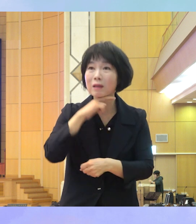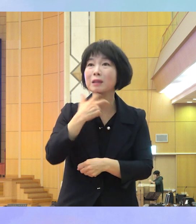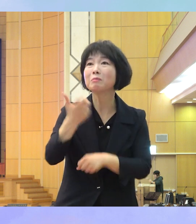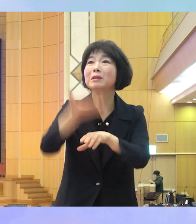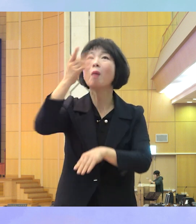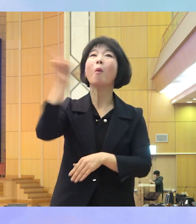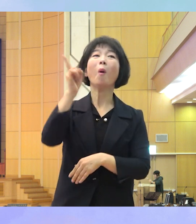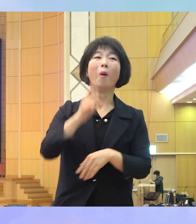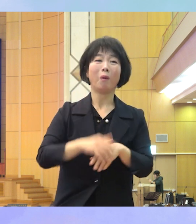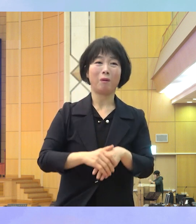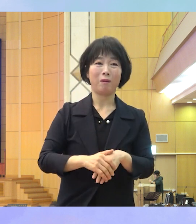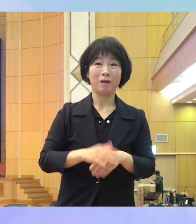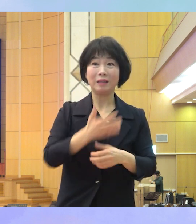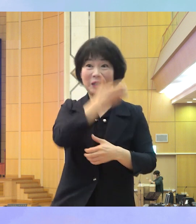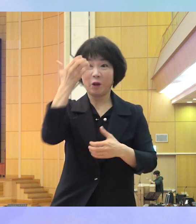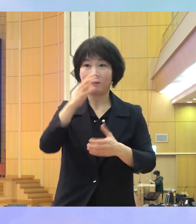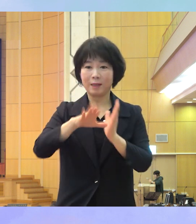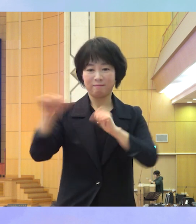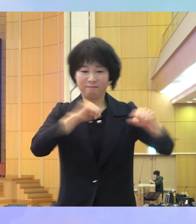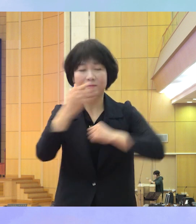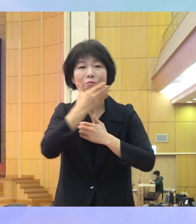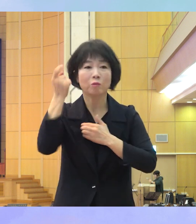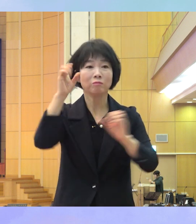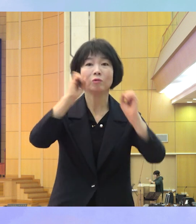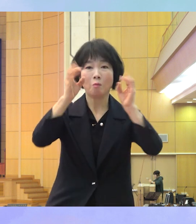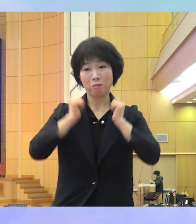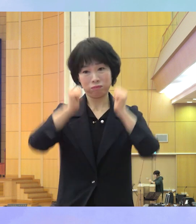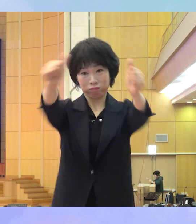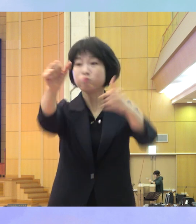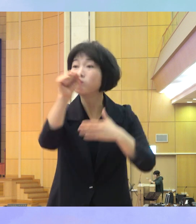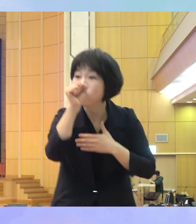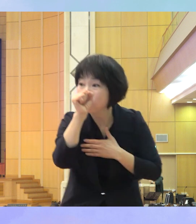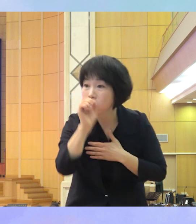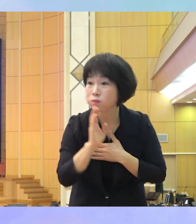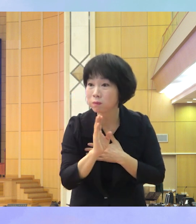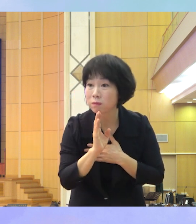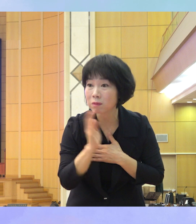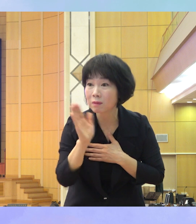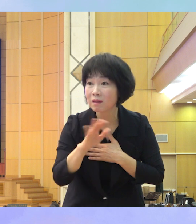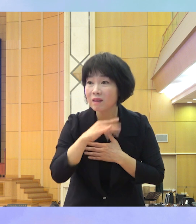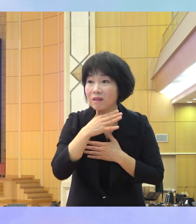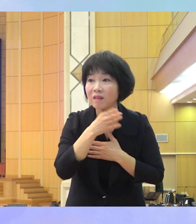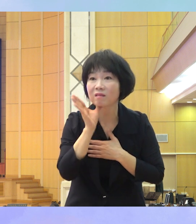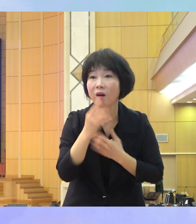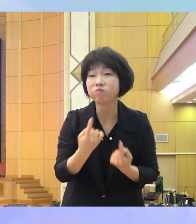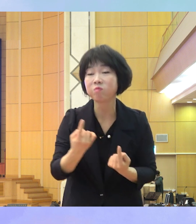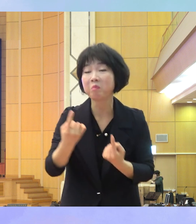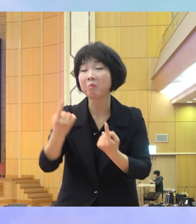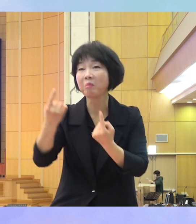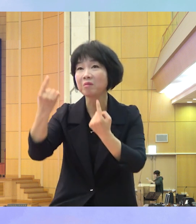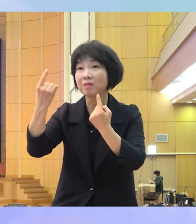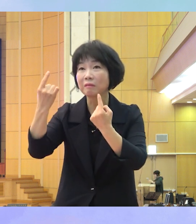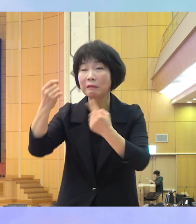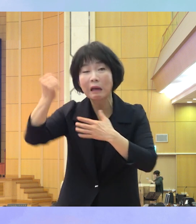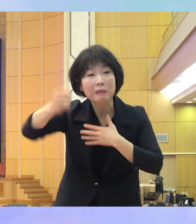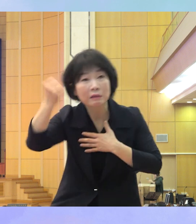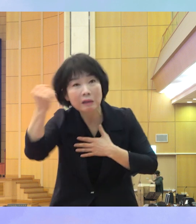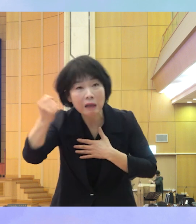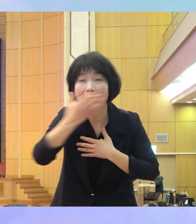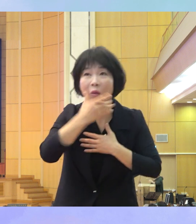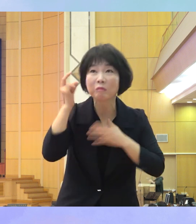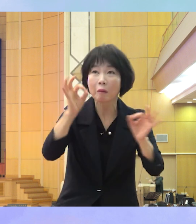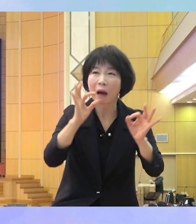증거하더라도 복음을 전파하더라도 선교를 하더라도 좀 젊었을 때 하면 좀 좋잖아요. 늙어서 그냥 걷기도 힘든데